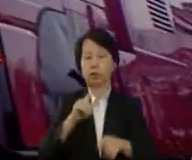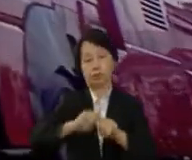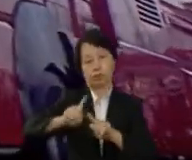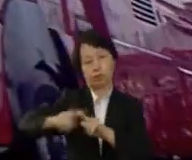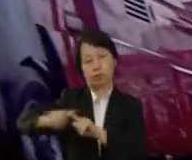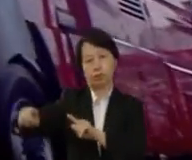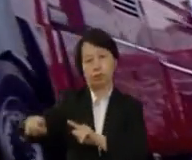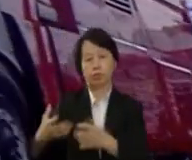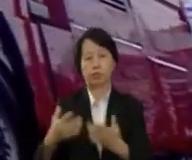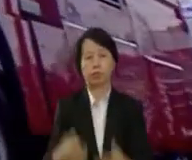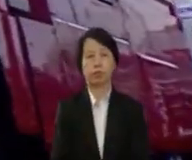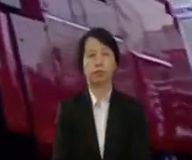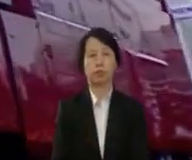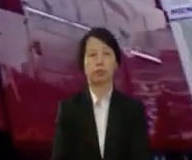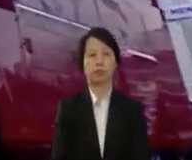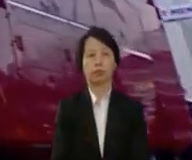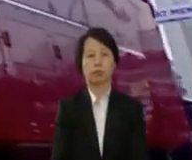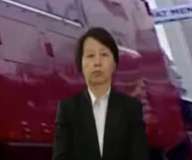sebagainya.